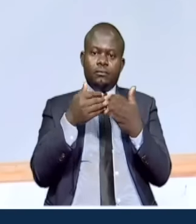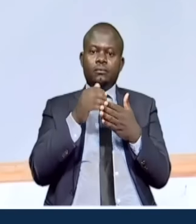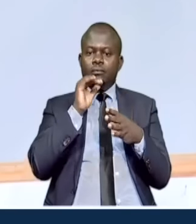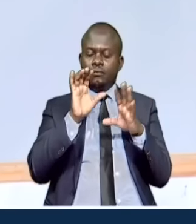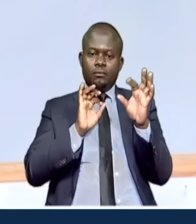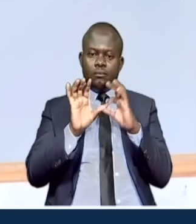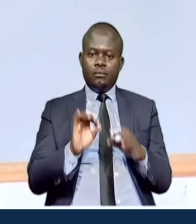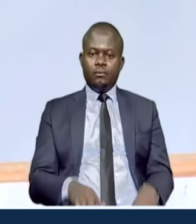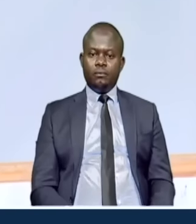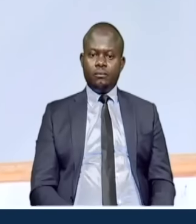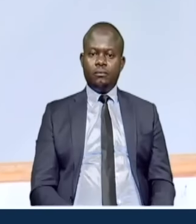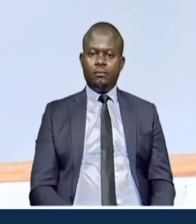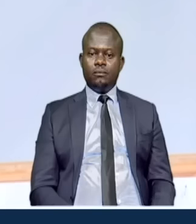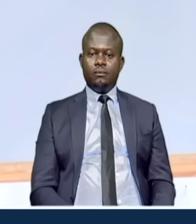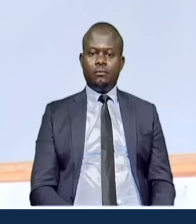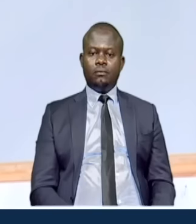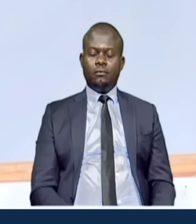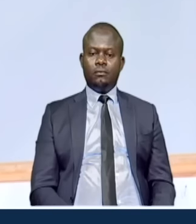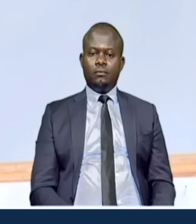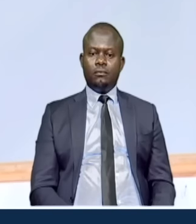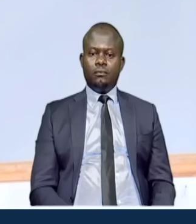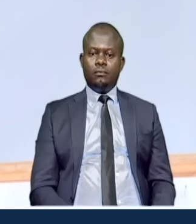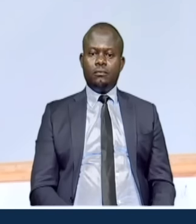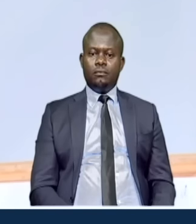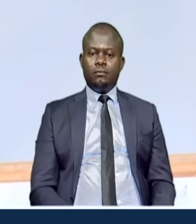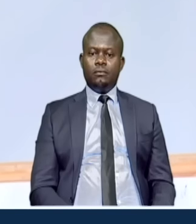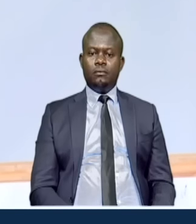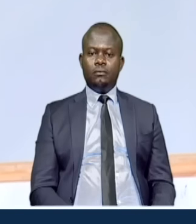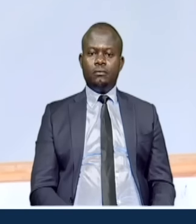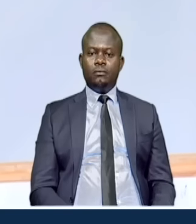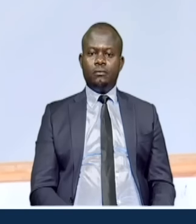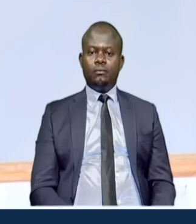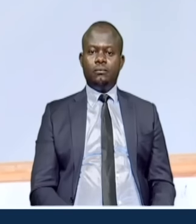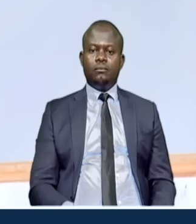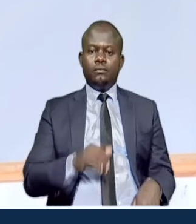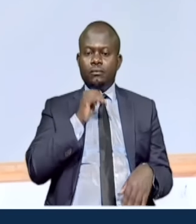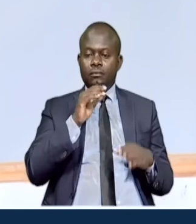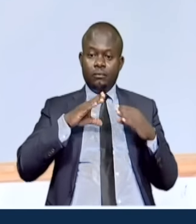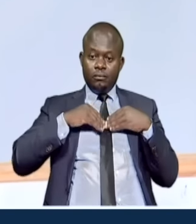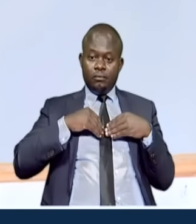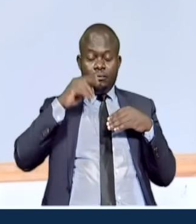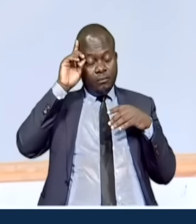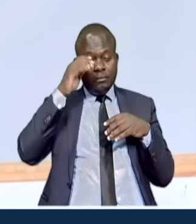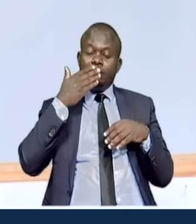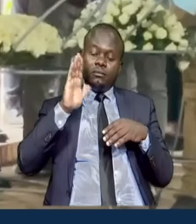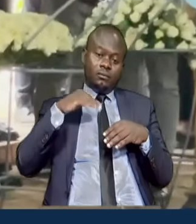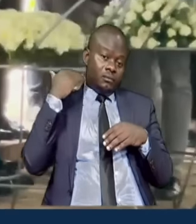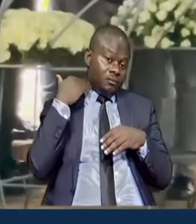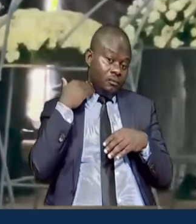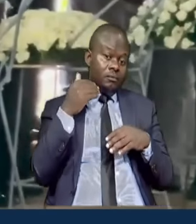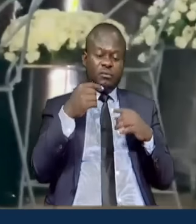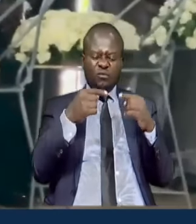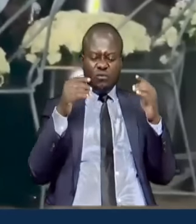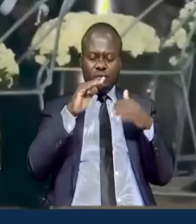batarobanuye. Ntimuzemere ko ingengabitekerezo ya Jenoside cyangwa se n'iy'urwango rwa rwo rwose ibacengera. Buri